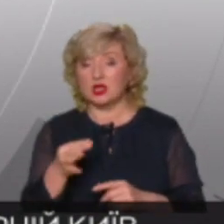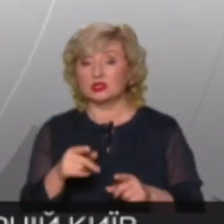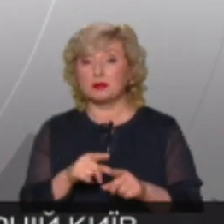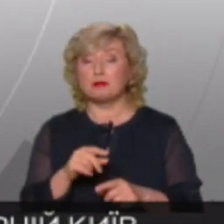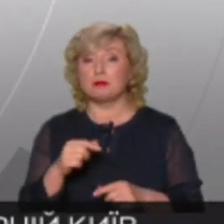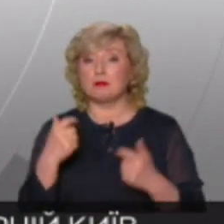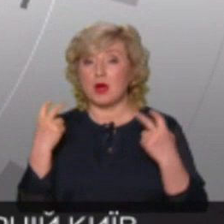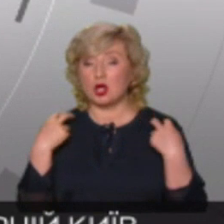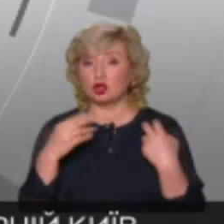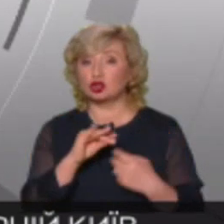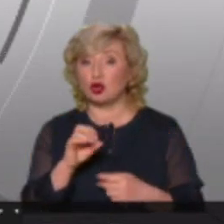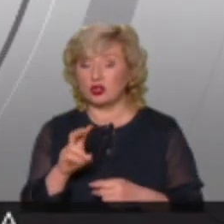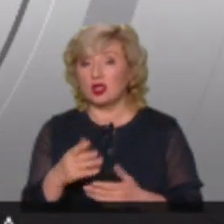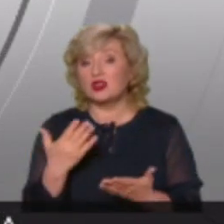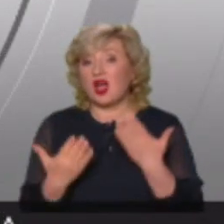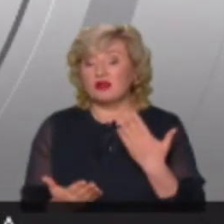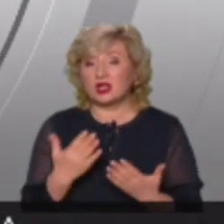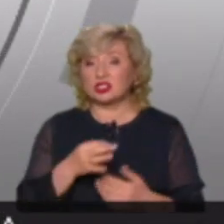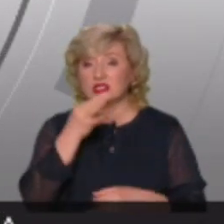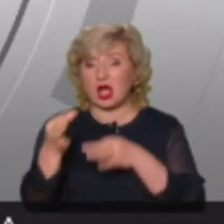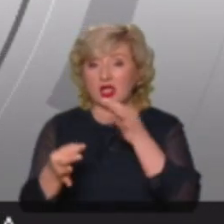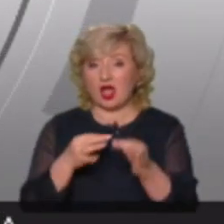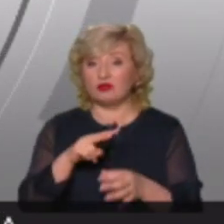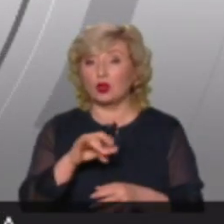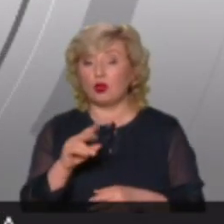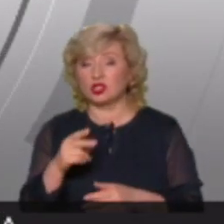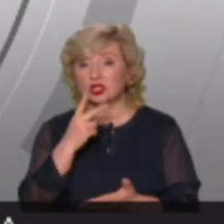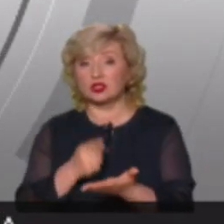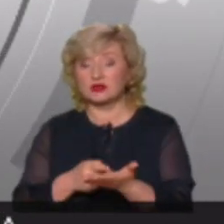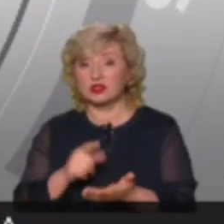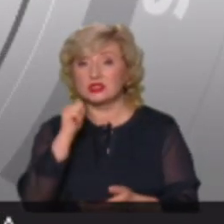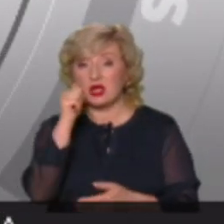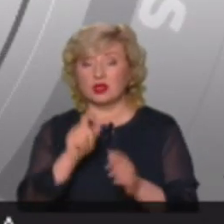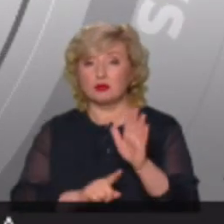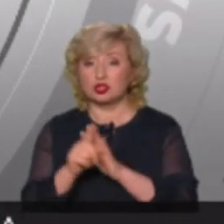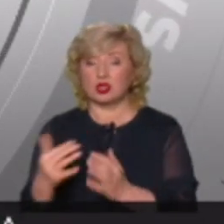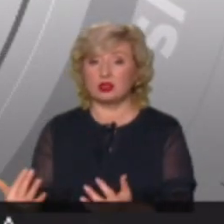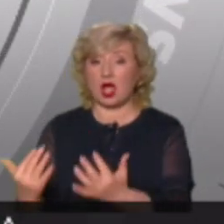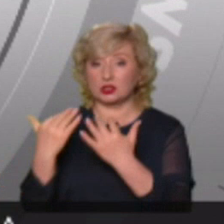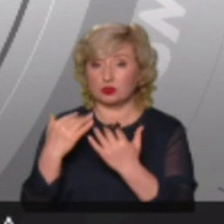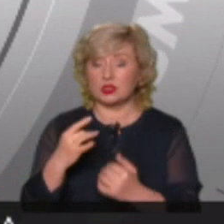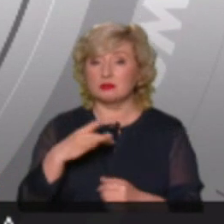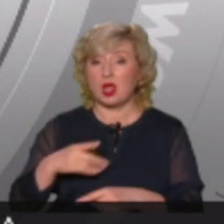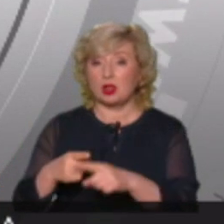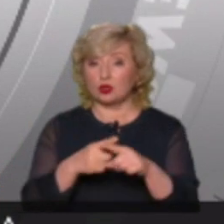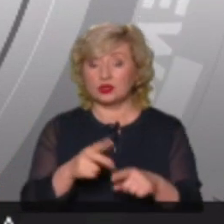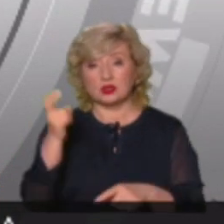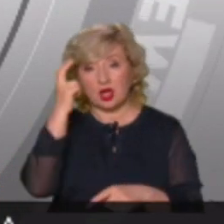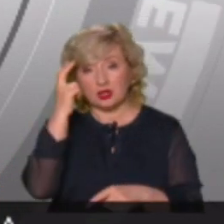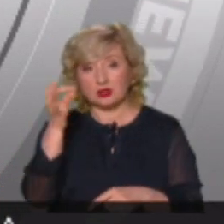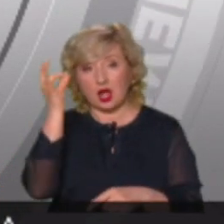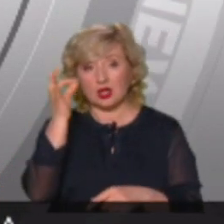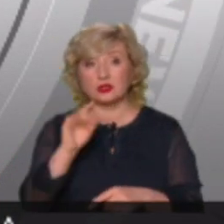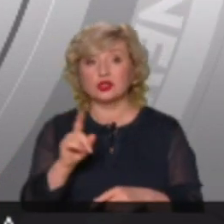Він вважає, що навряд чи заяви Лукашенка свідчать про те, що завтра почнеться наступ із Білорусі на Київ, проте нагадав Жорін, що